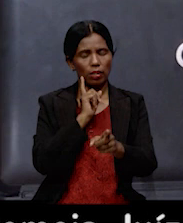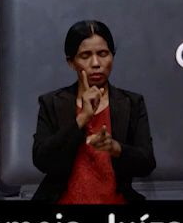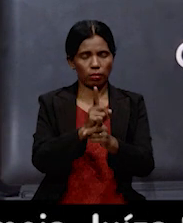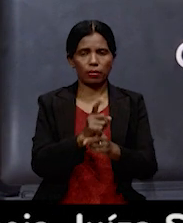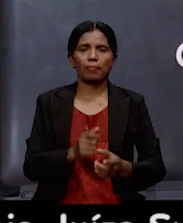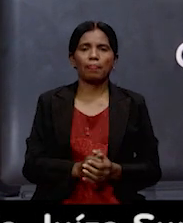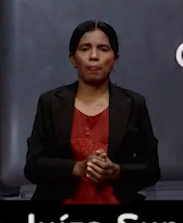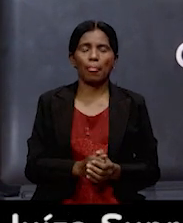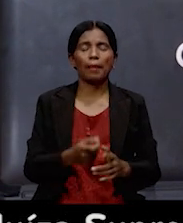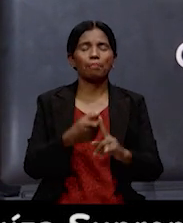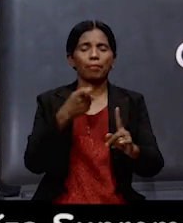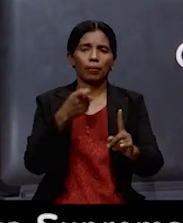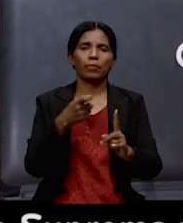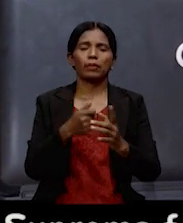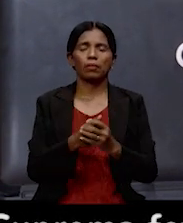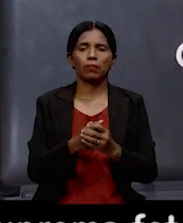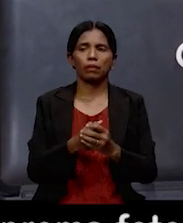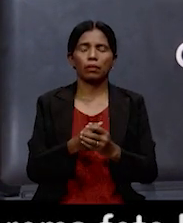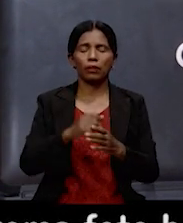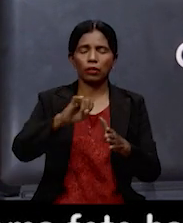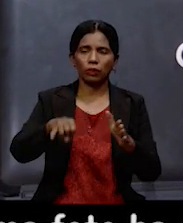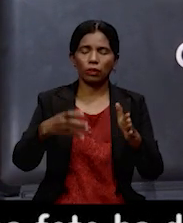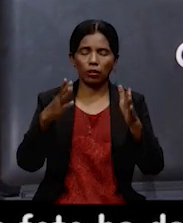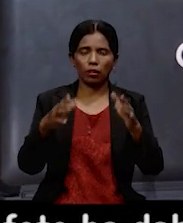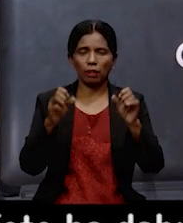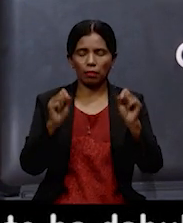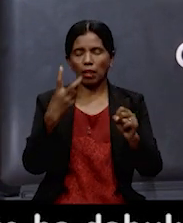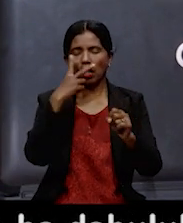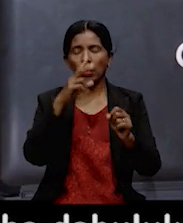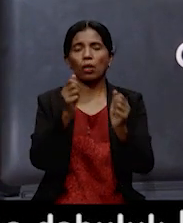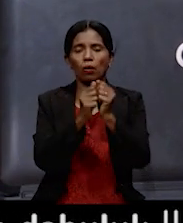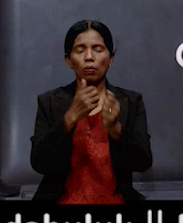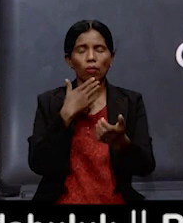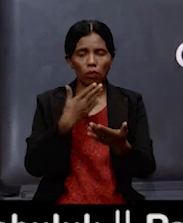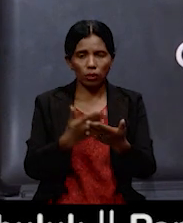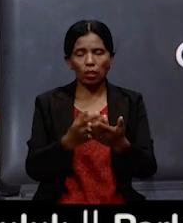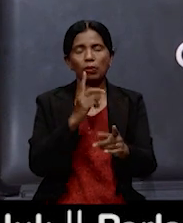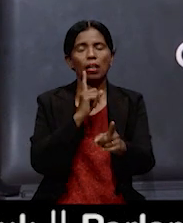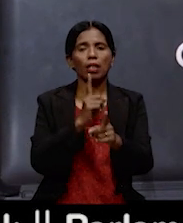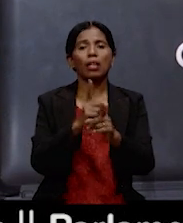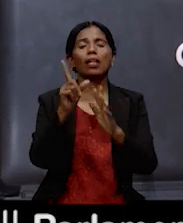aspecto jurídico seja se bem harido, Irané, hoje, para atuar em Ninian legalidade. Tamba,